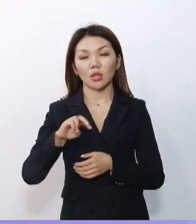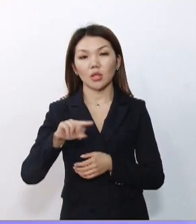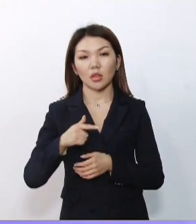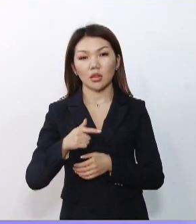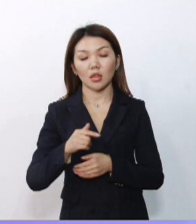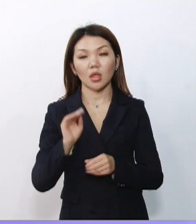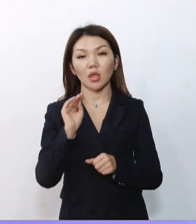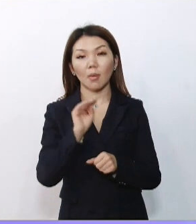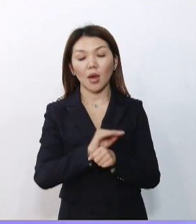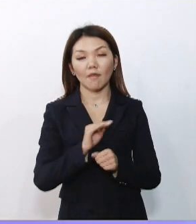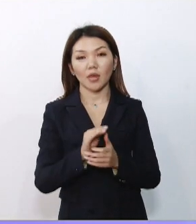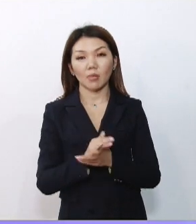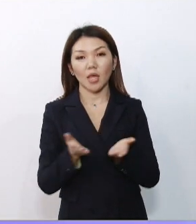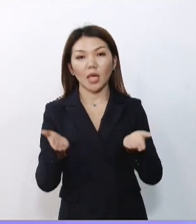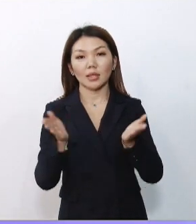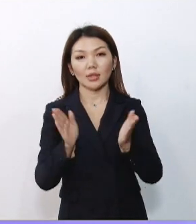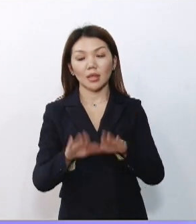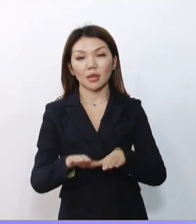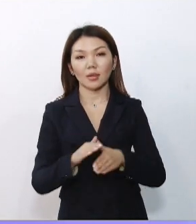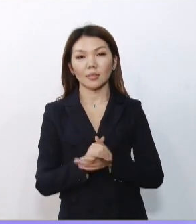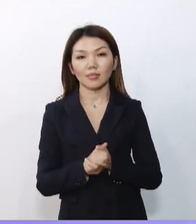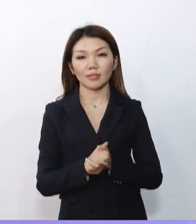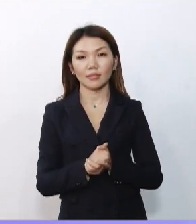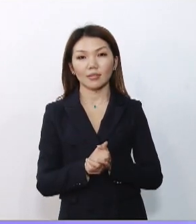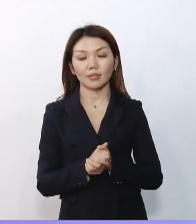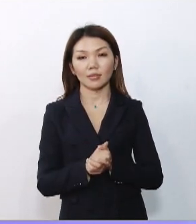делитель. Добавим остаток.